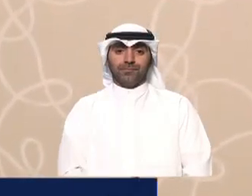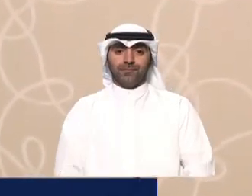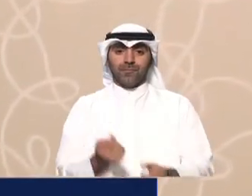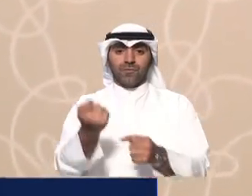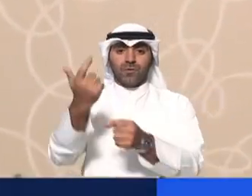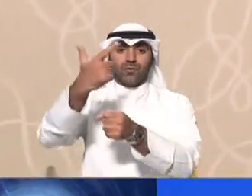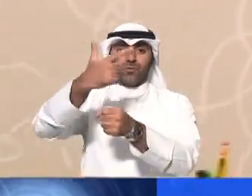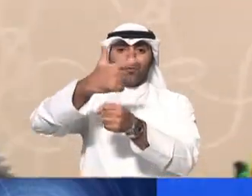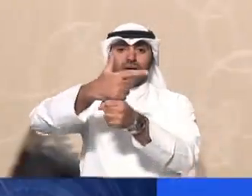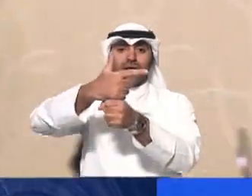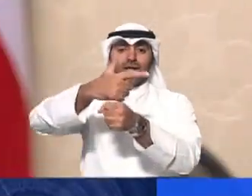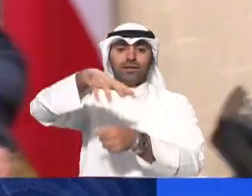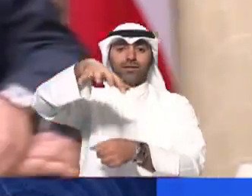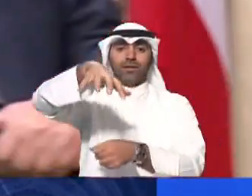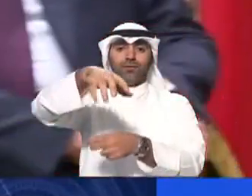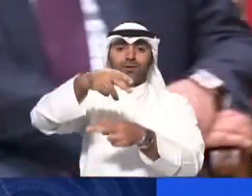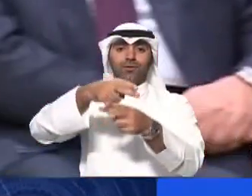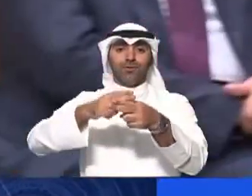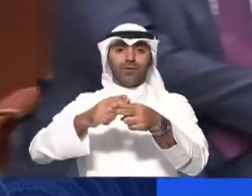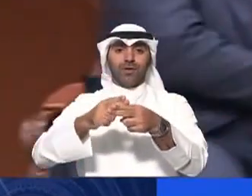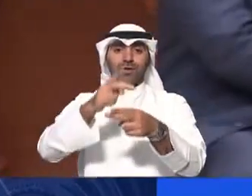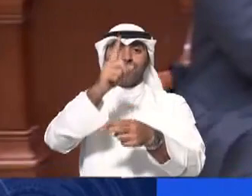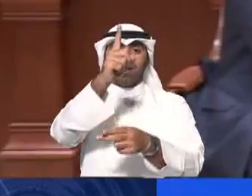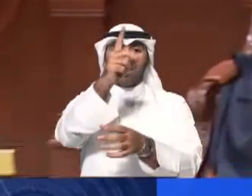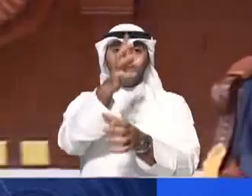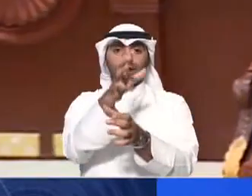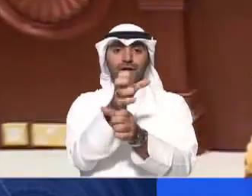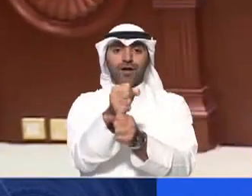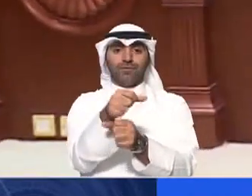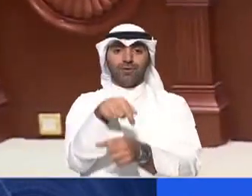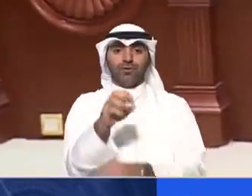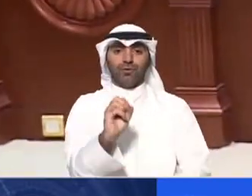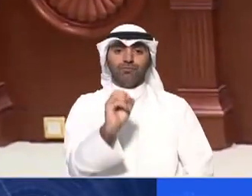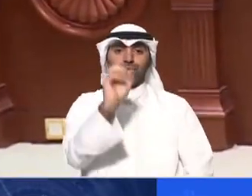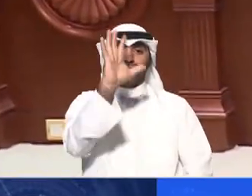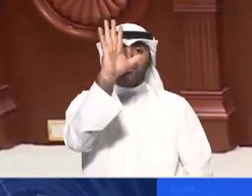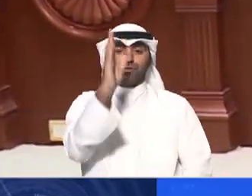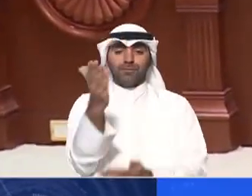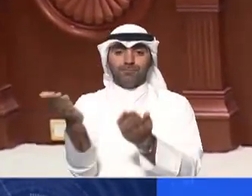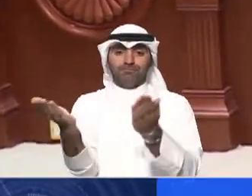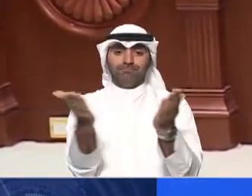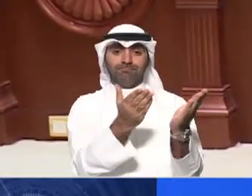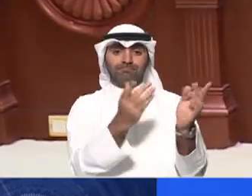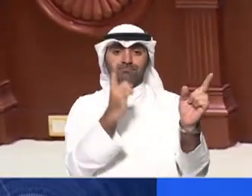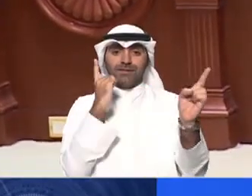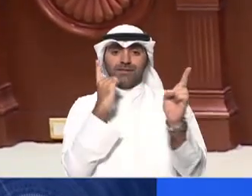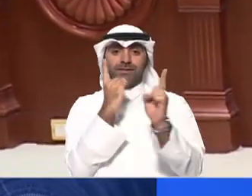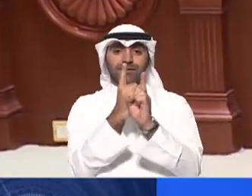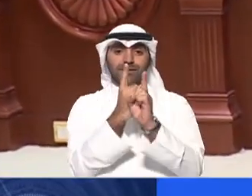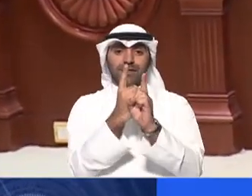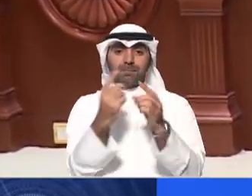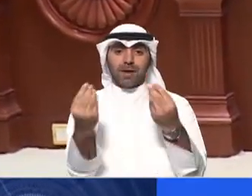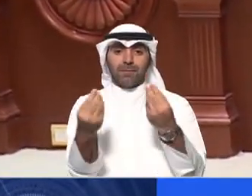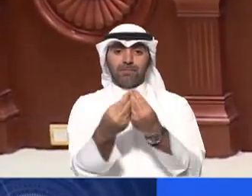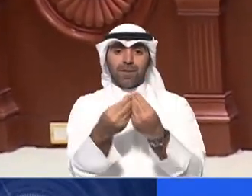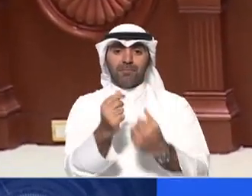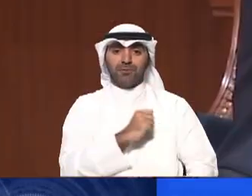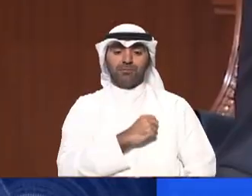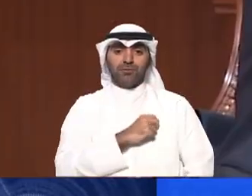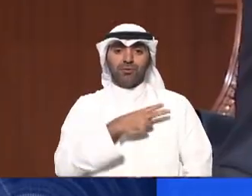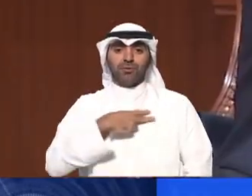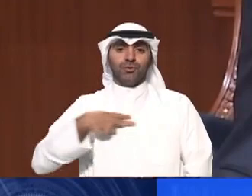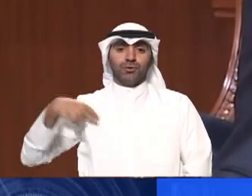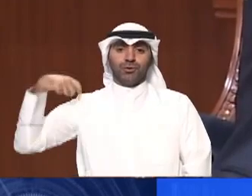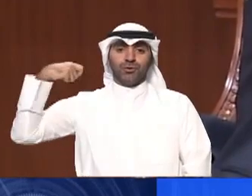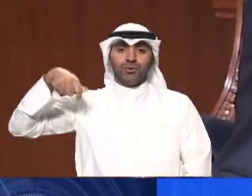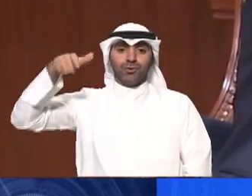واستقبل سمو ولي العهد حفظه الله بقصر بيان صباح اليوم معالي وزير خارجية جمهورية مصر العربية الشقيقة سامح